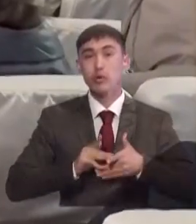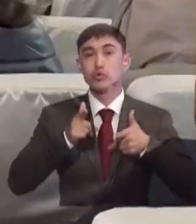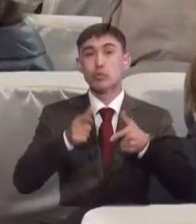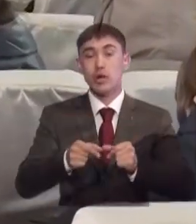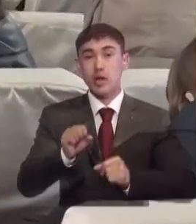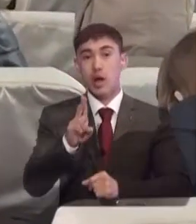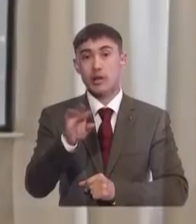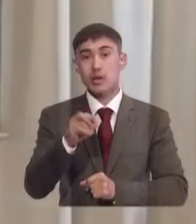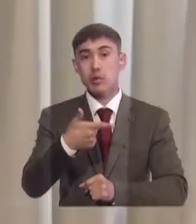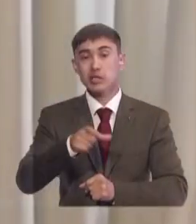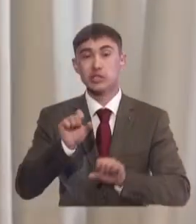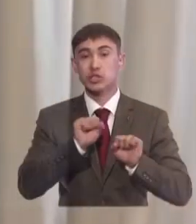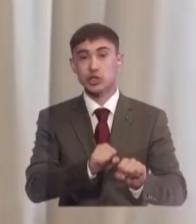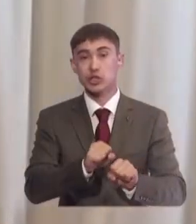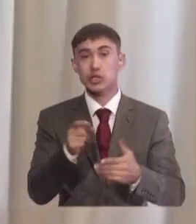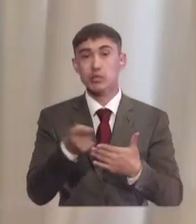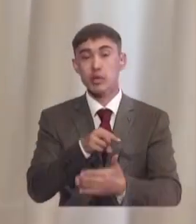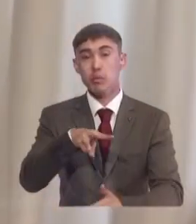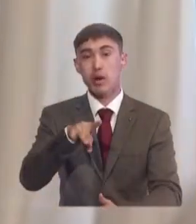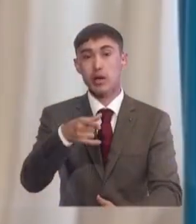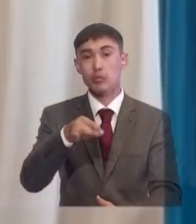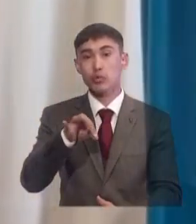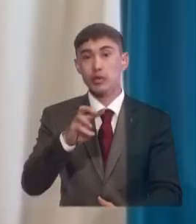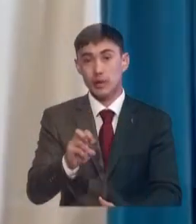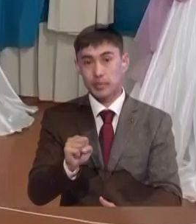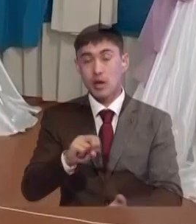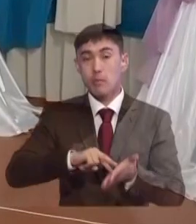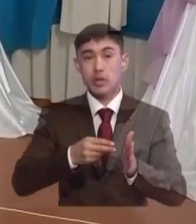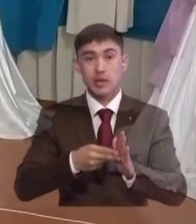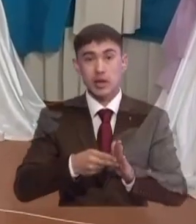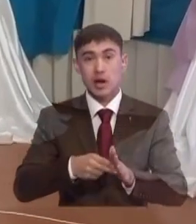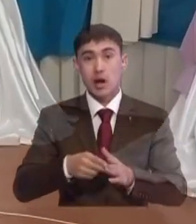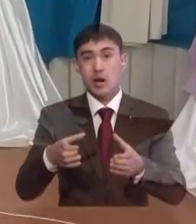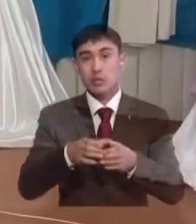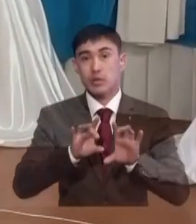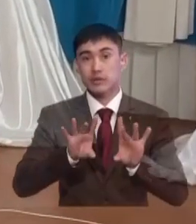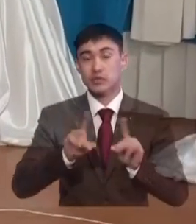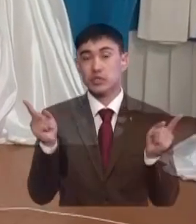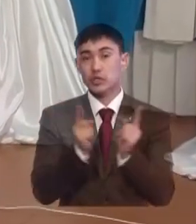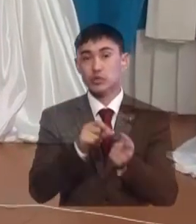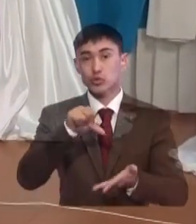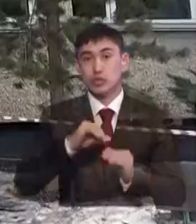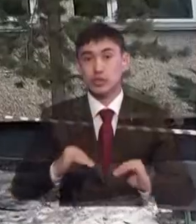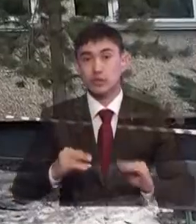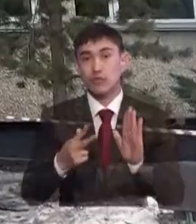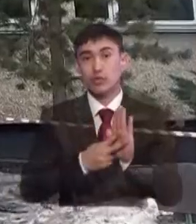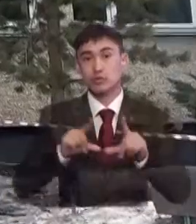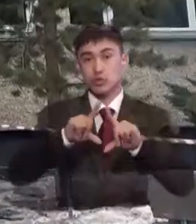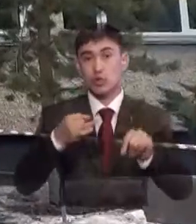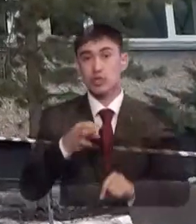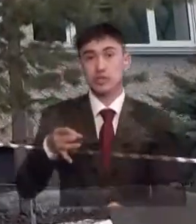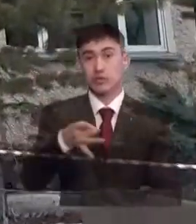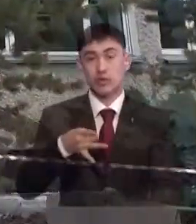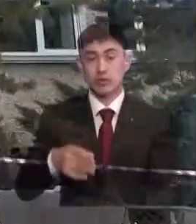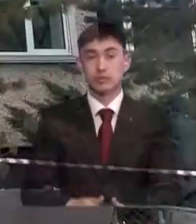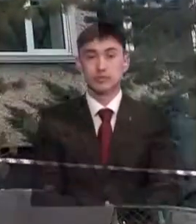поступлению в Академию гражданской защиты имени Малика Габдуллина. В планах агитбригады встреча с учащимися еще 8 школ